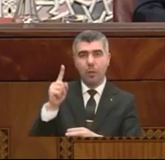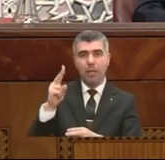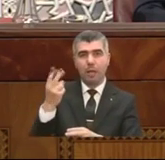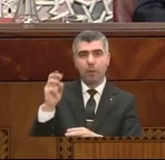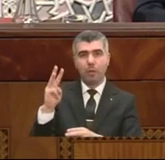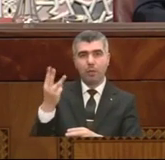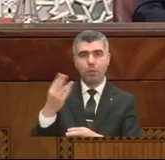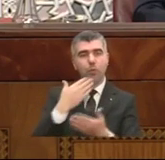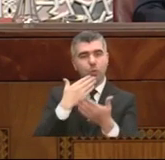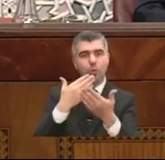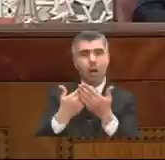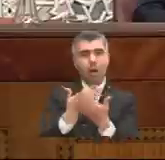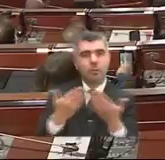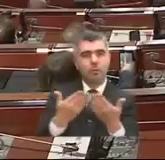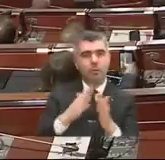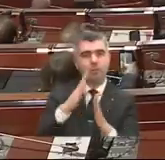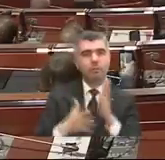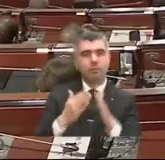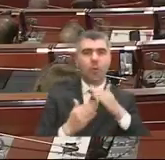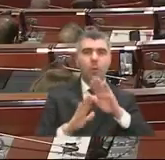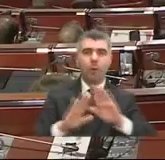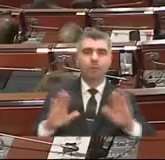23 يناير 2023. شكرا. رفعت الجلسة.